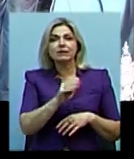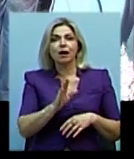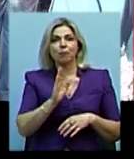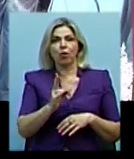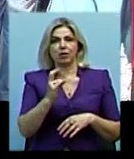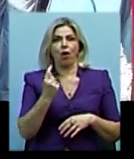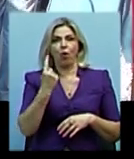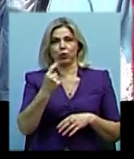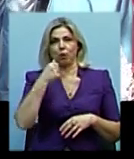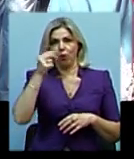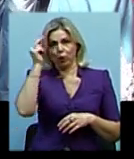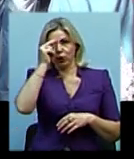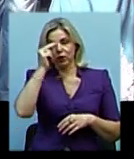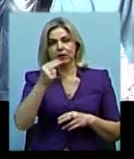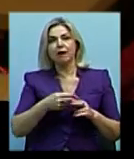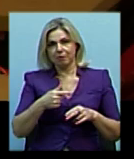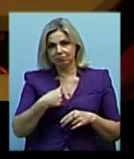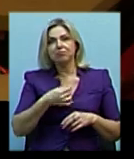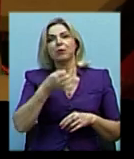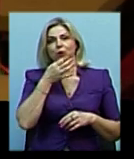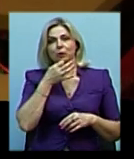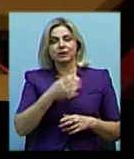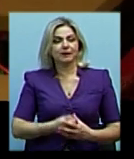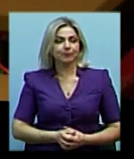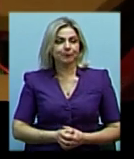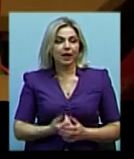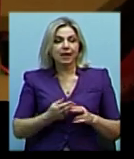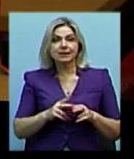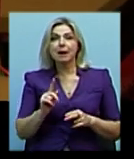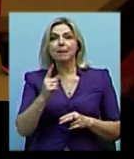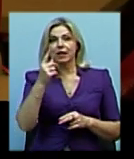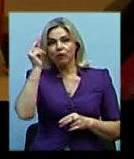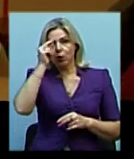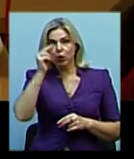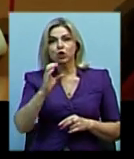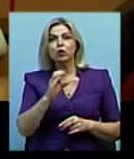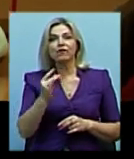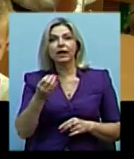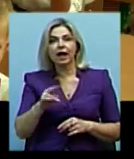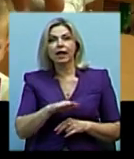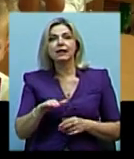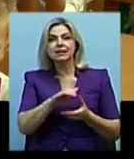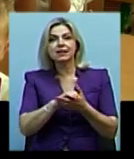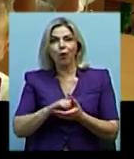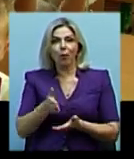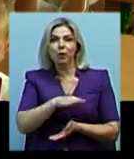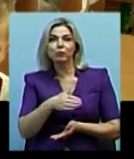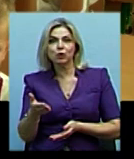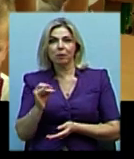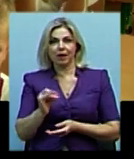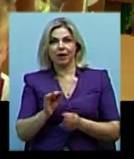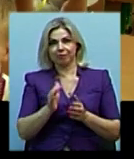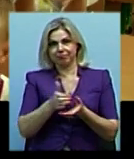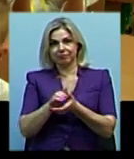на одному уроці. Мені подобається. Це перший урок Софії Кухарської. Діти знайомляться між собою та з